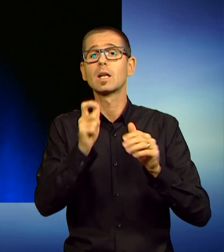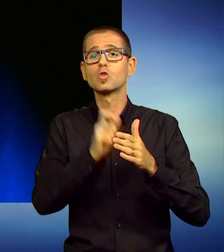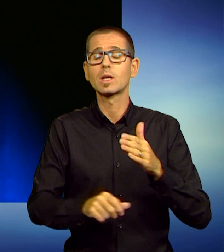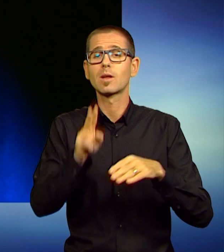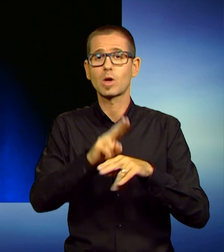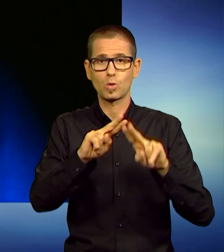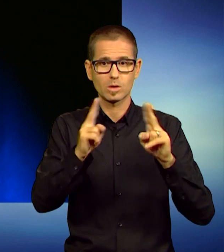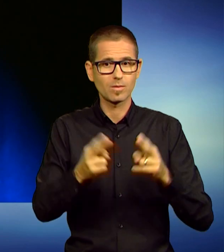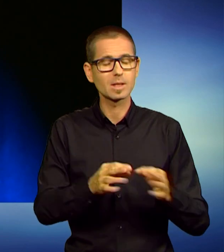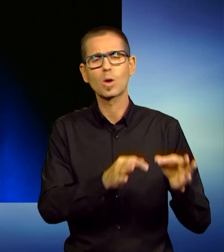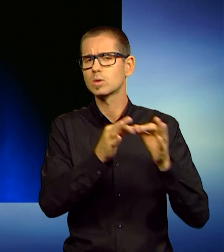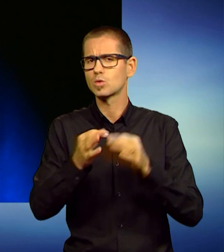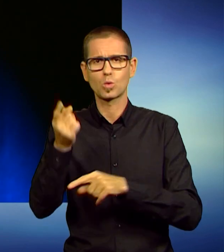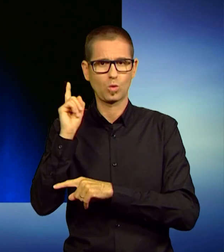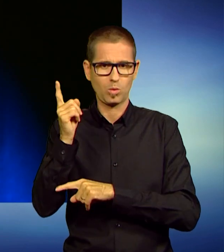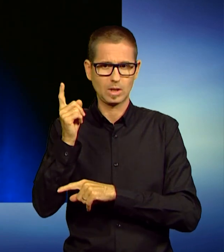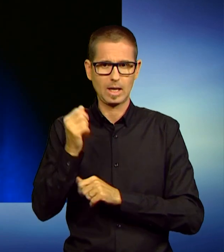sveta vseskozi opozarjala.